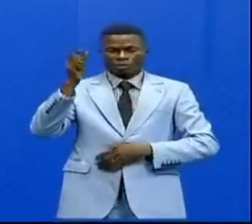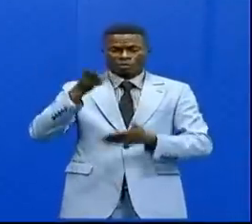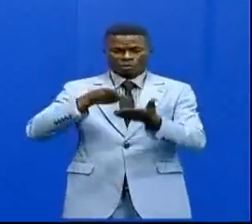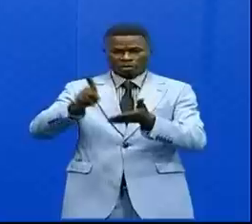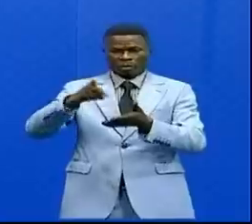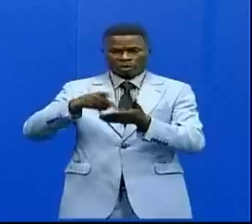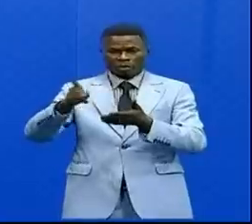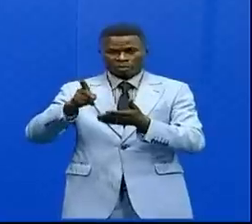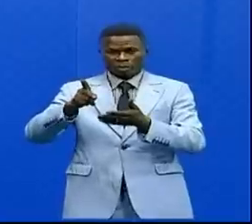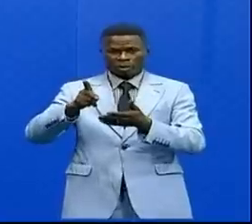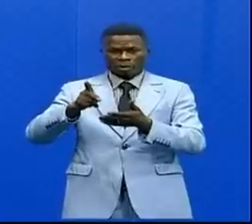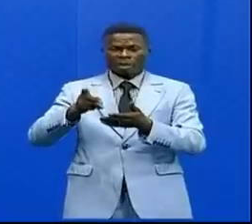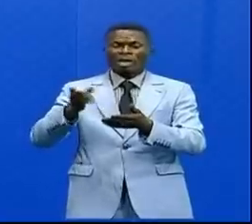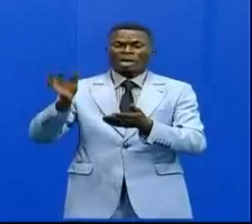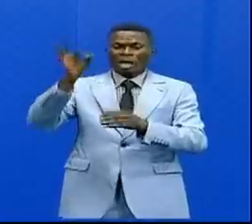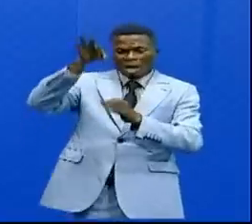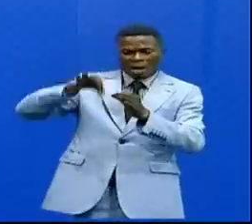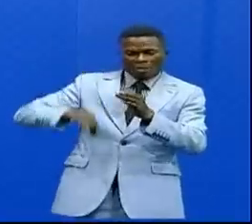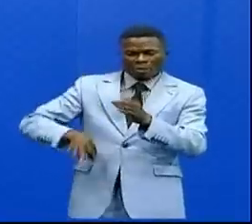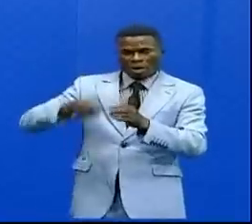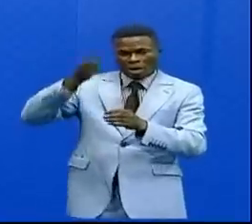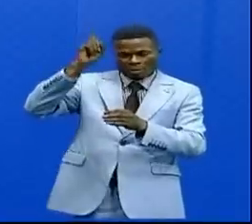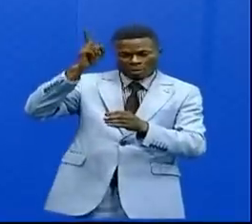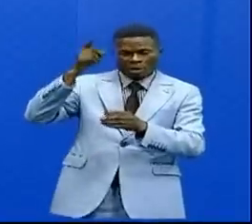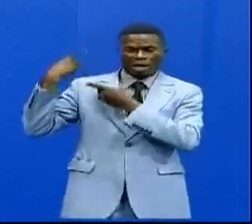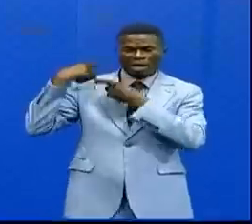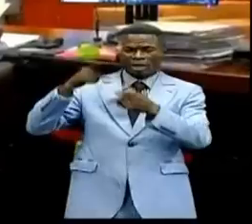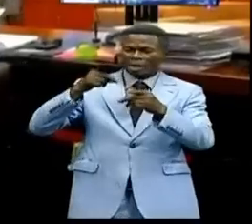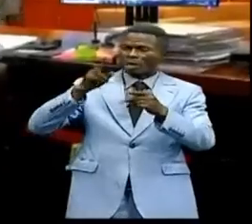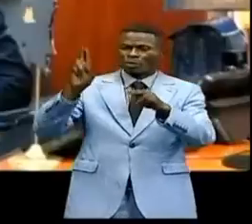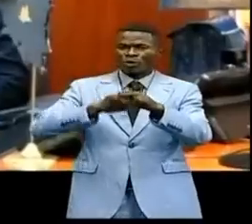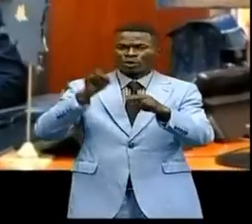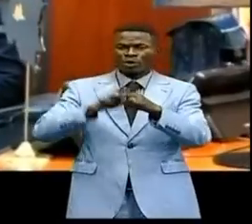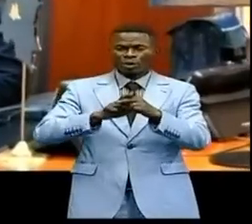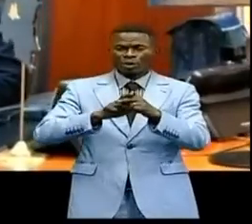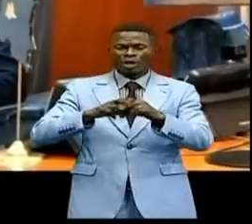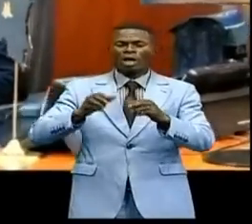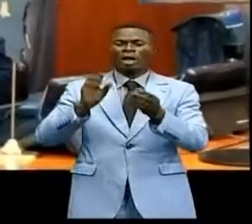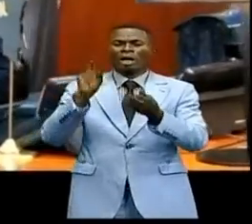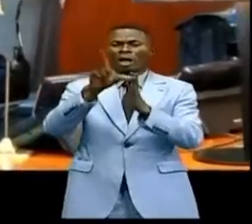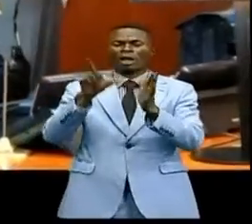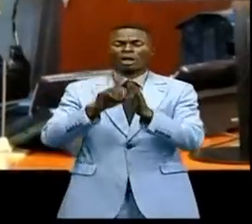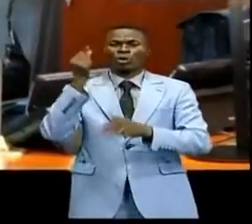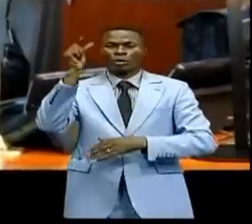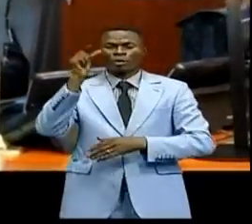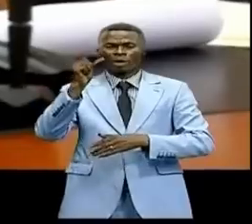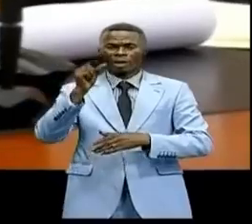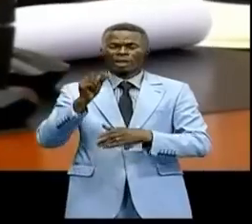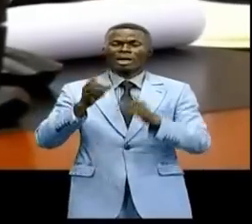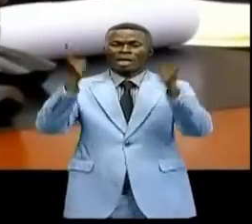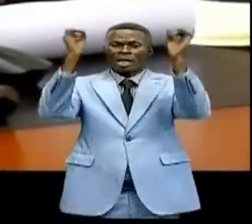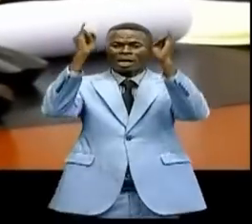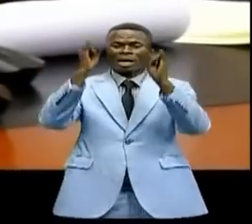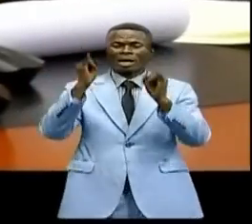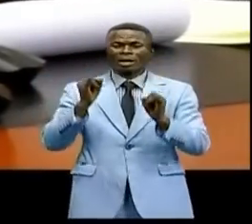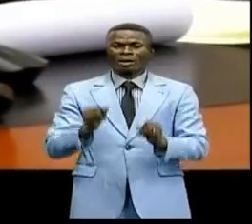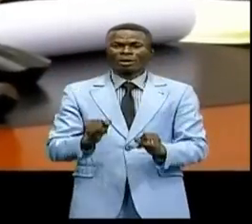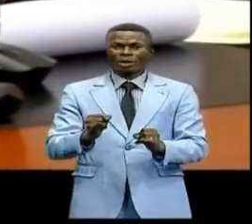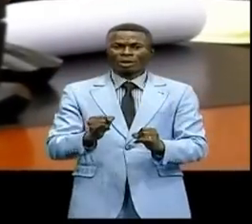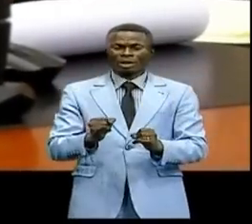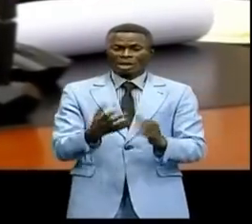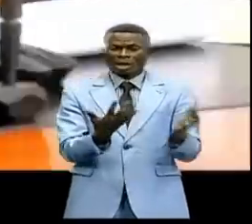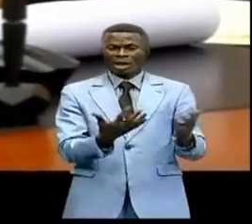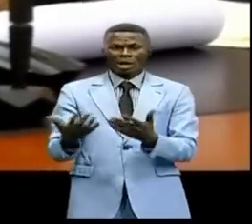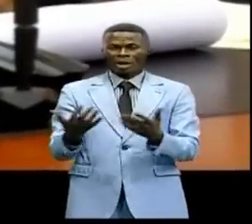paiements de super-profits, une première depuis l'application du nouveau code minier, et la digitalisation par les